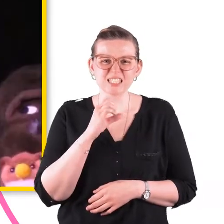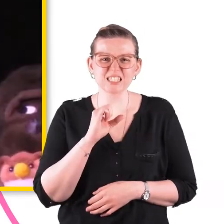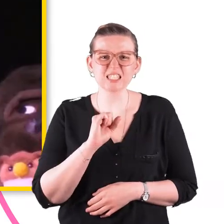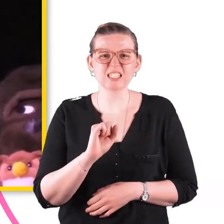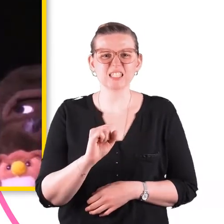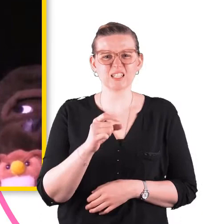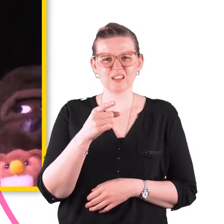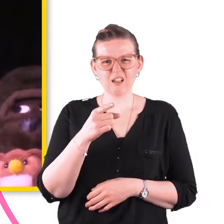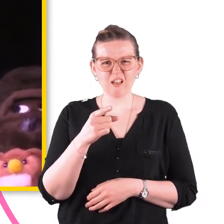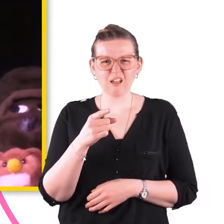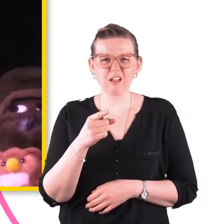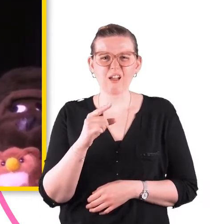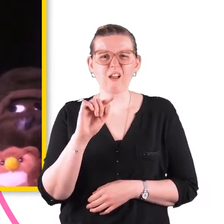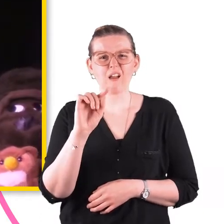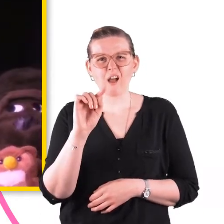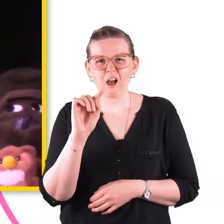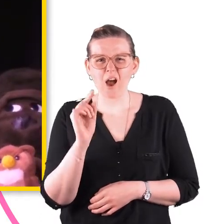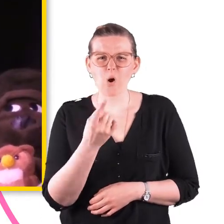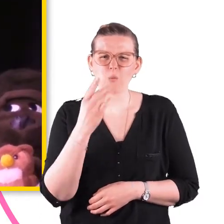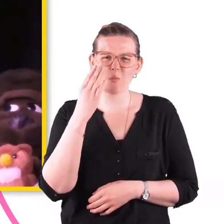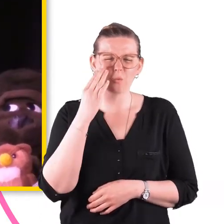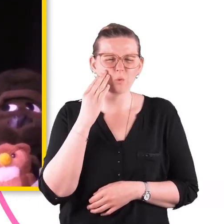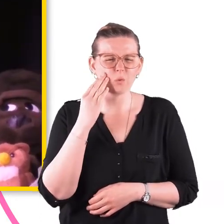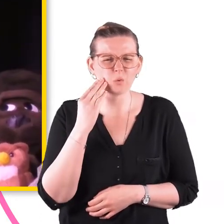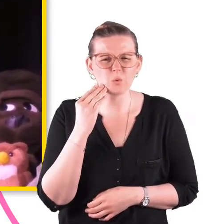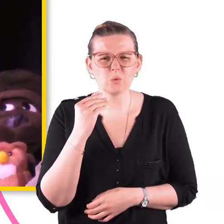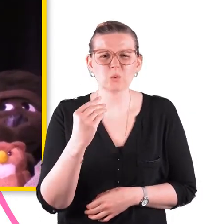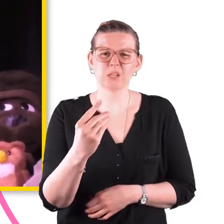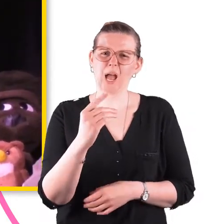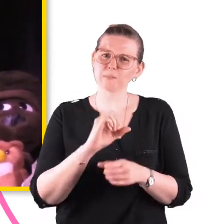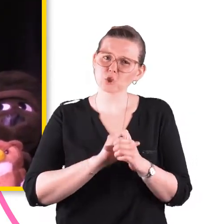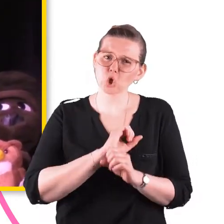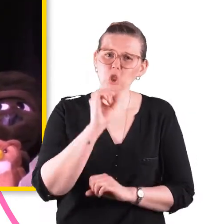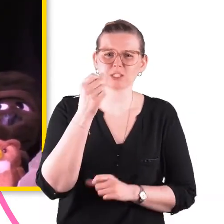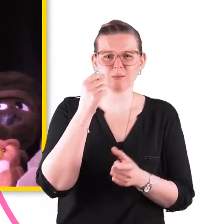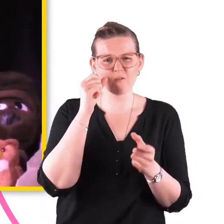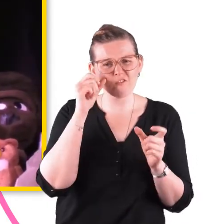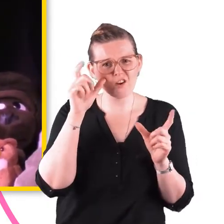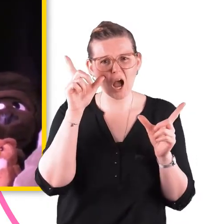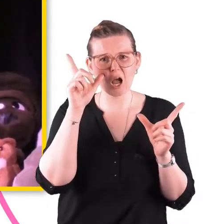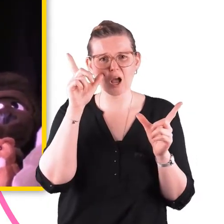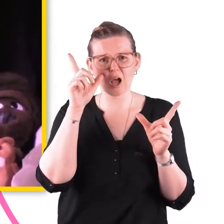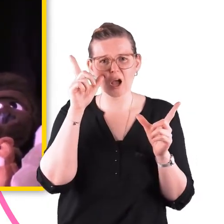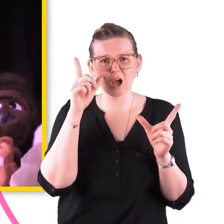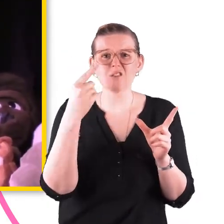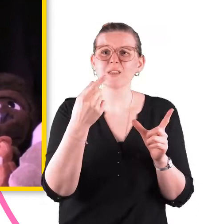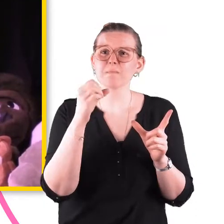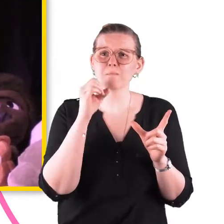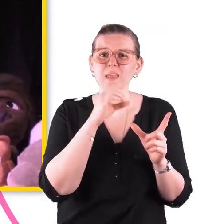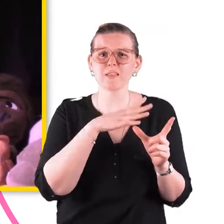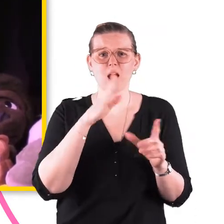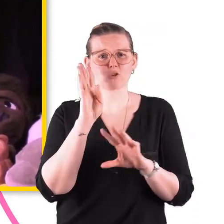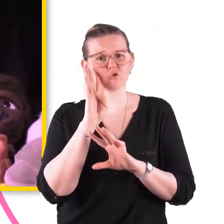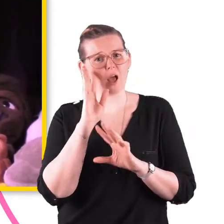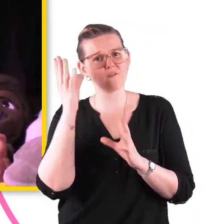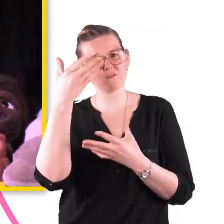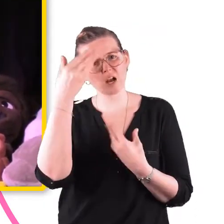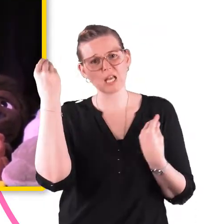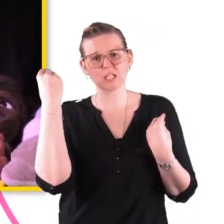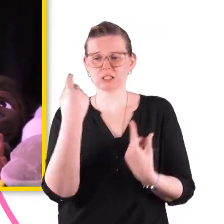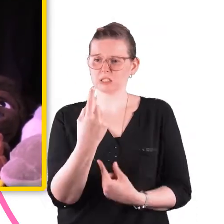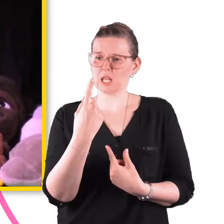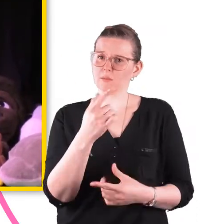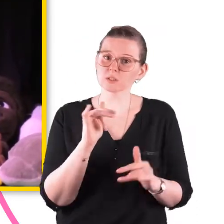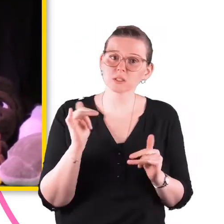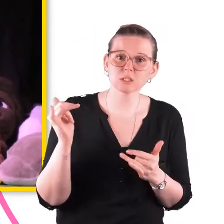Die Ziege ist zur Mähne und doch noch auf den Beinen. Heute vergaß sie glatt den Mittagsschlaf, denn sie